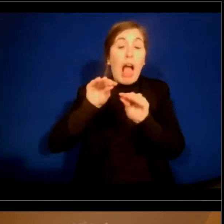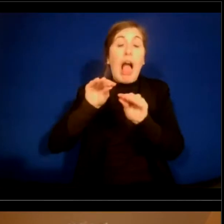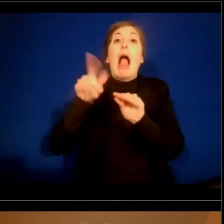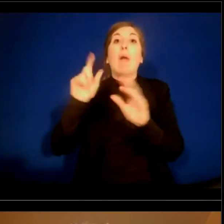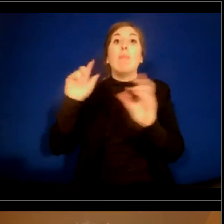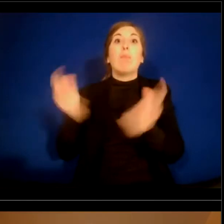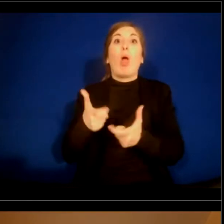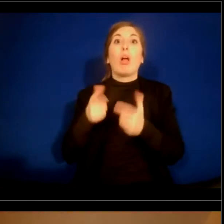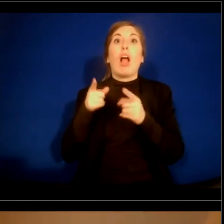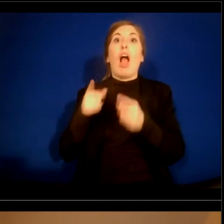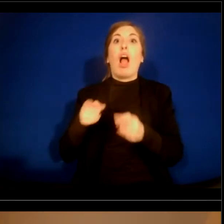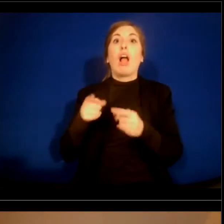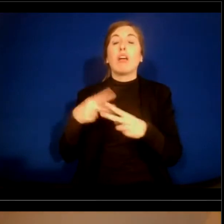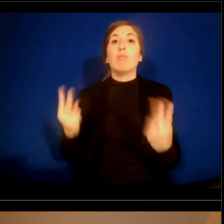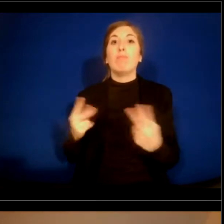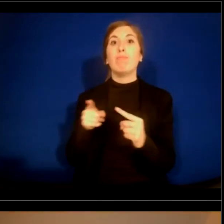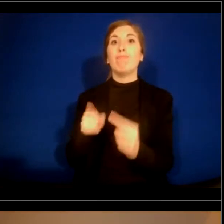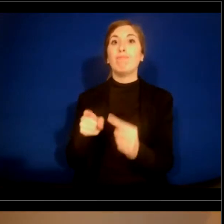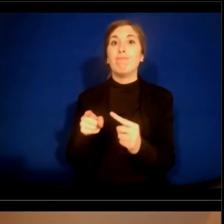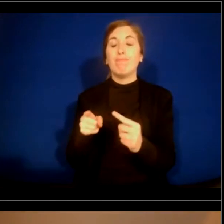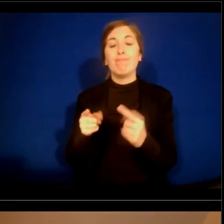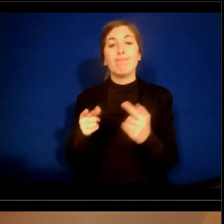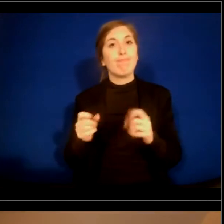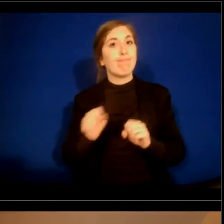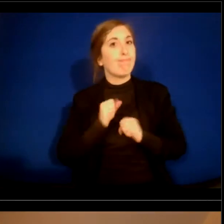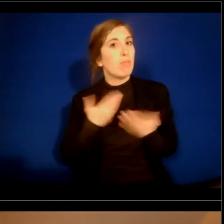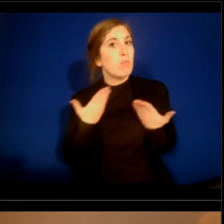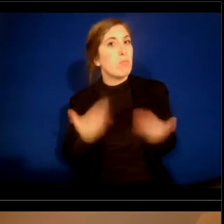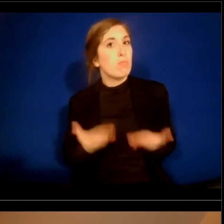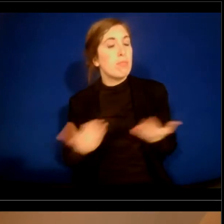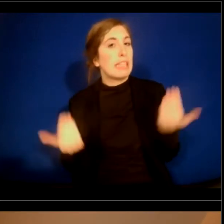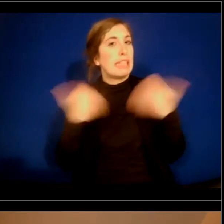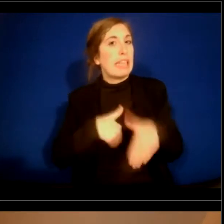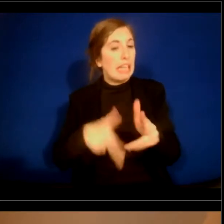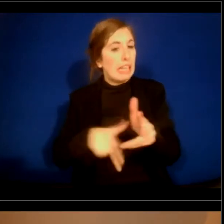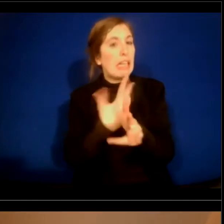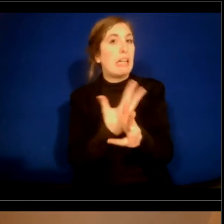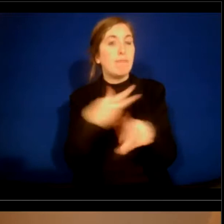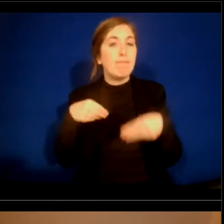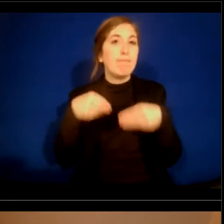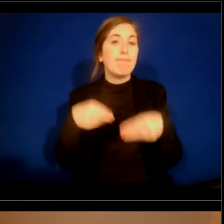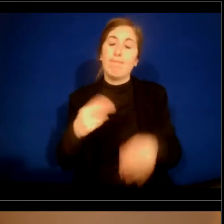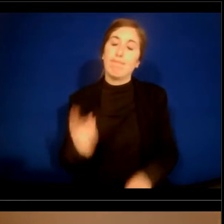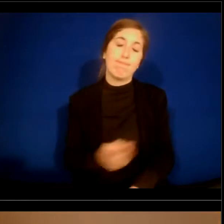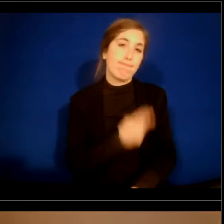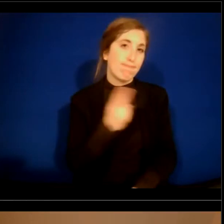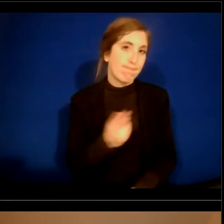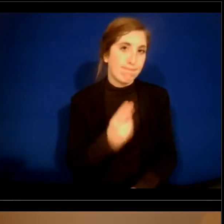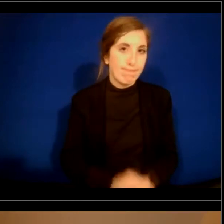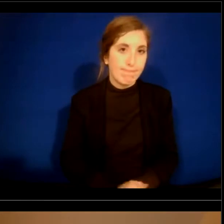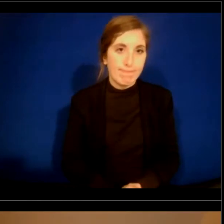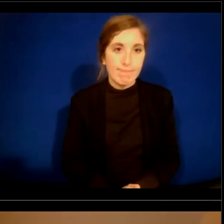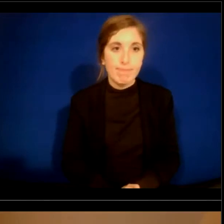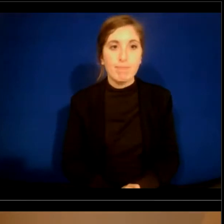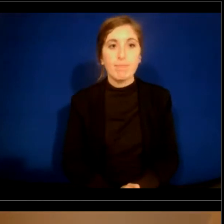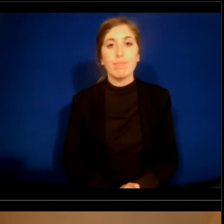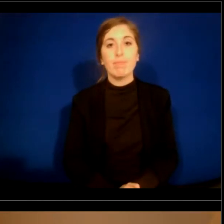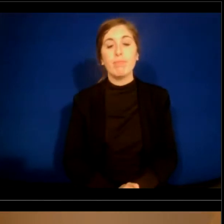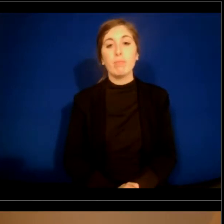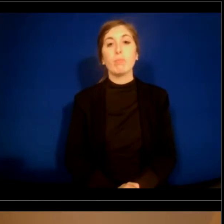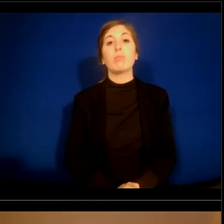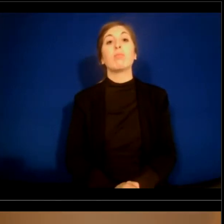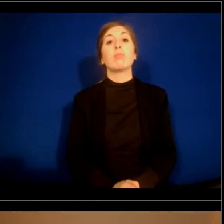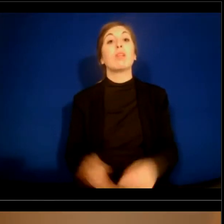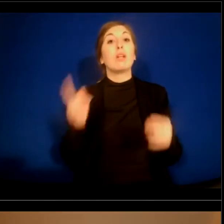momento probabilmente le sarà impossibile partecipare all'evento. Abbiamo poi con noi,